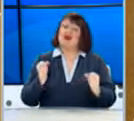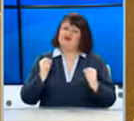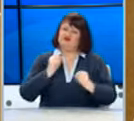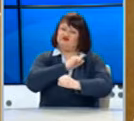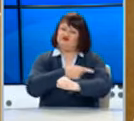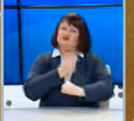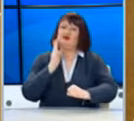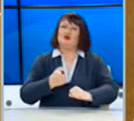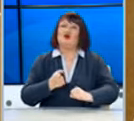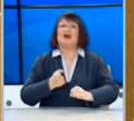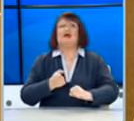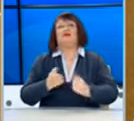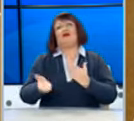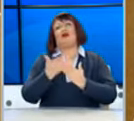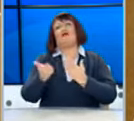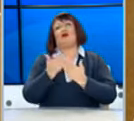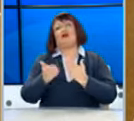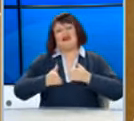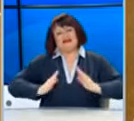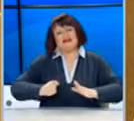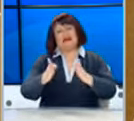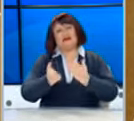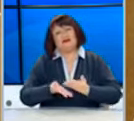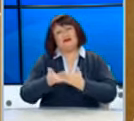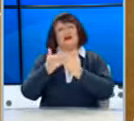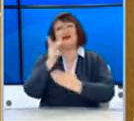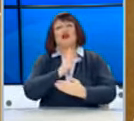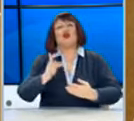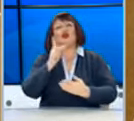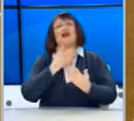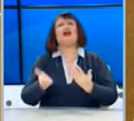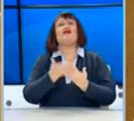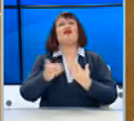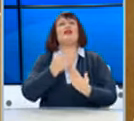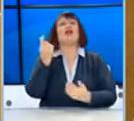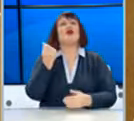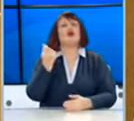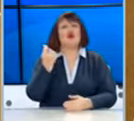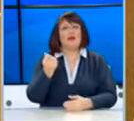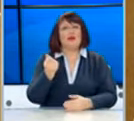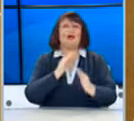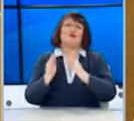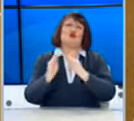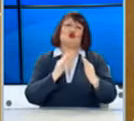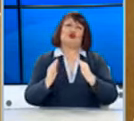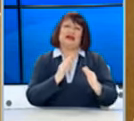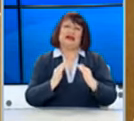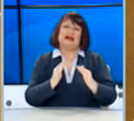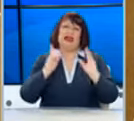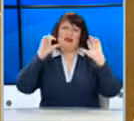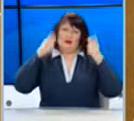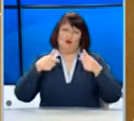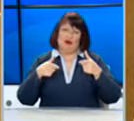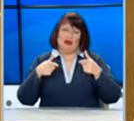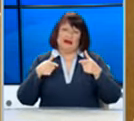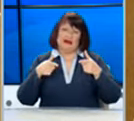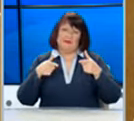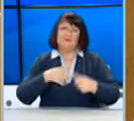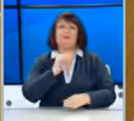να είναι ο καταλύτης. Για τη στήριξη της κοινωνίας, την ενίσχυση της οικονομίας, την προστασία της δημοκρατίας.